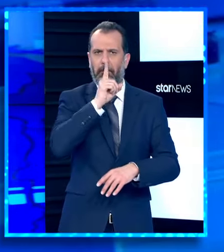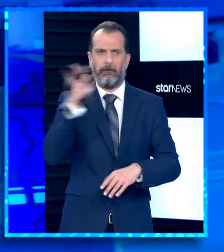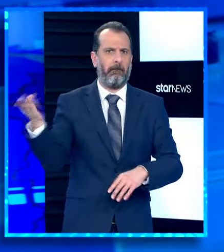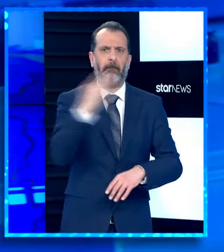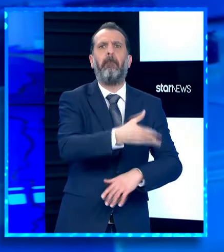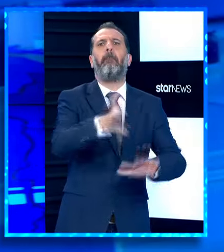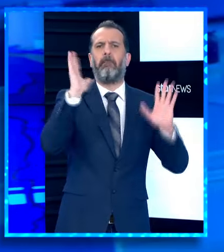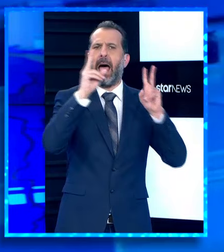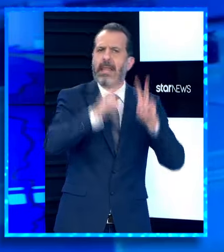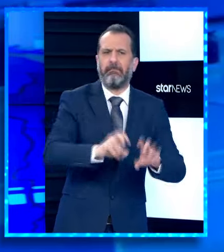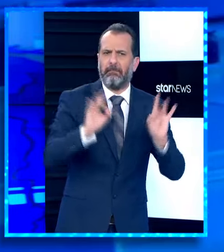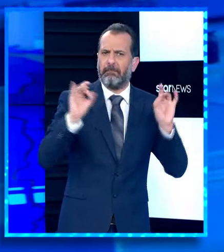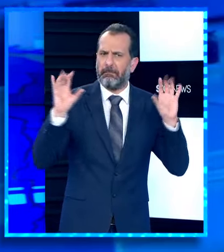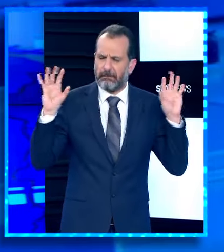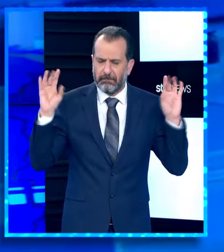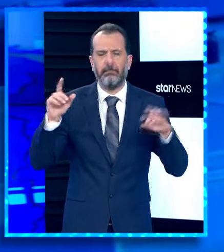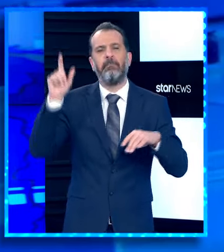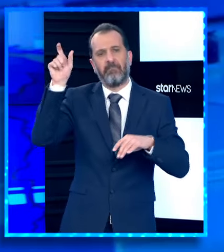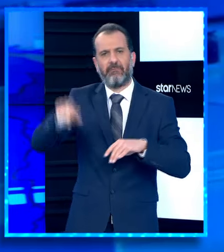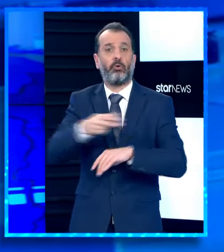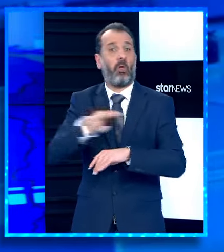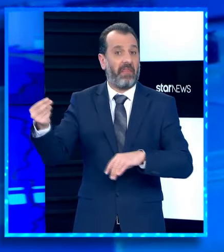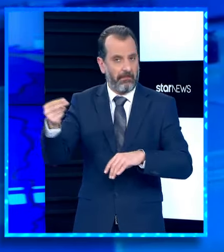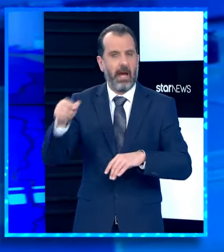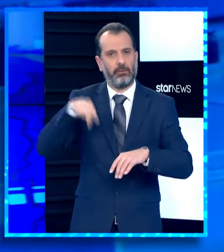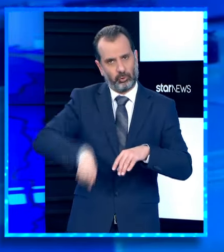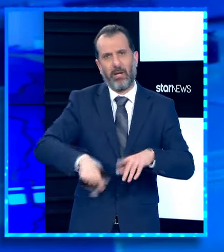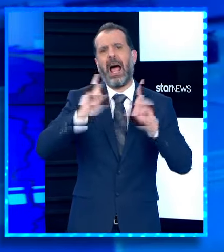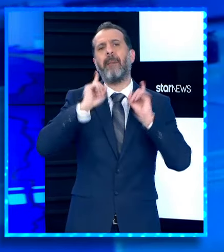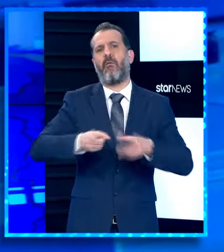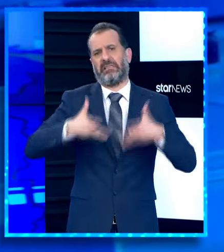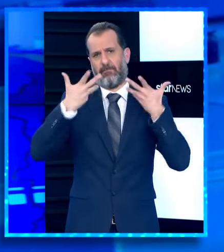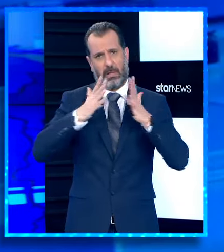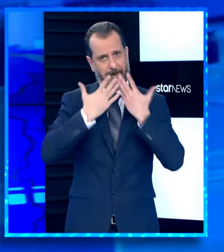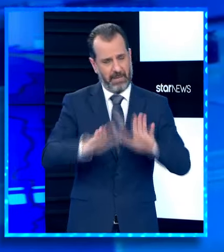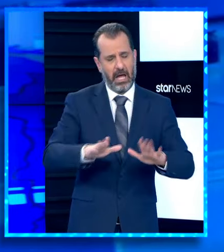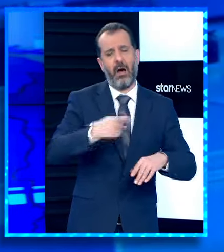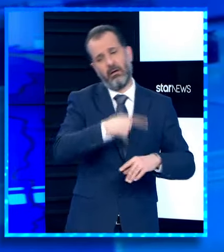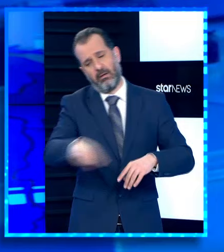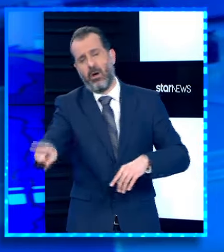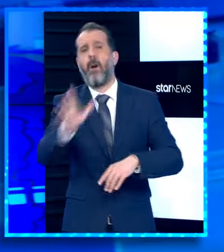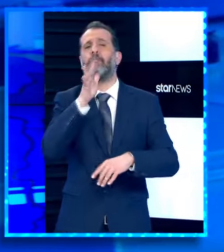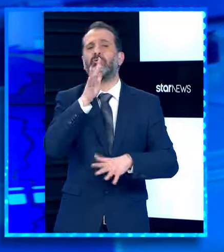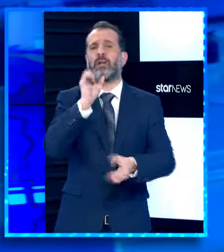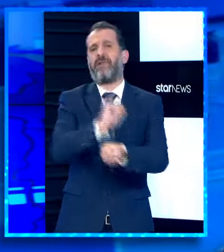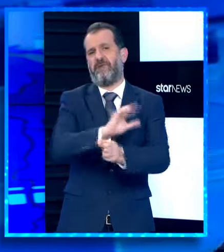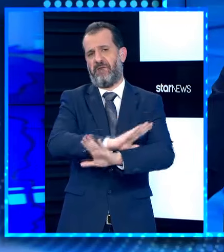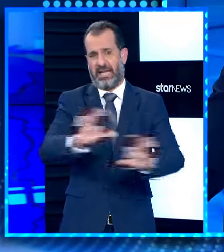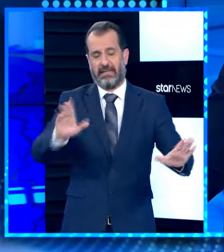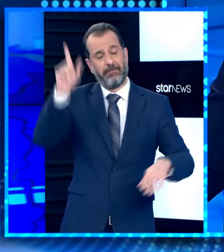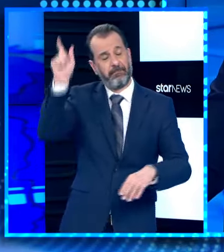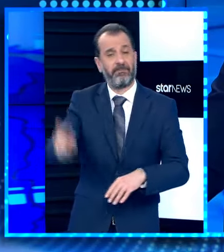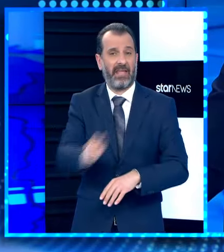ενώπιον των ανακριτικών αρχών. Περισσότερα για αυτήν την σοκαριστική πραγματικά υπόθεση θα μας πει η δικαστική μας συντάκτρια, η Άννα Σταματιάδου. Άννα.